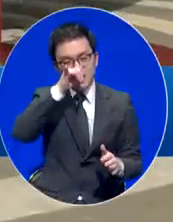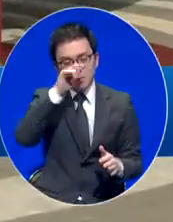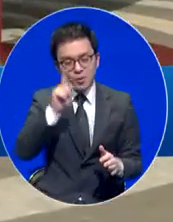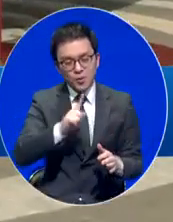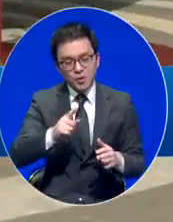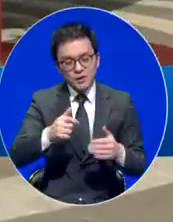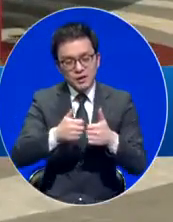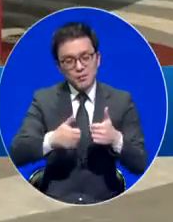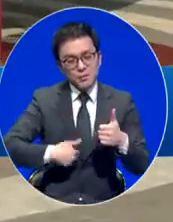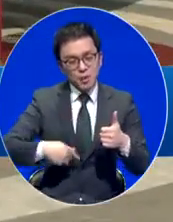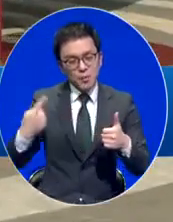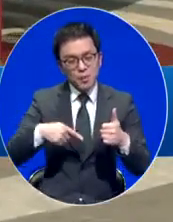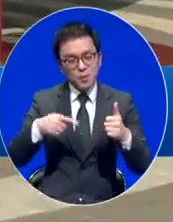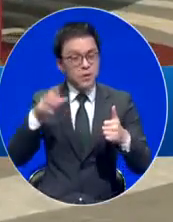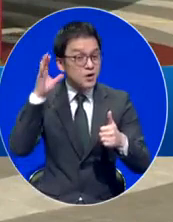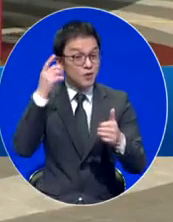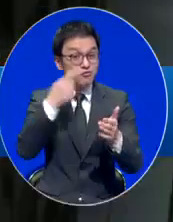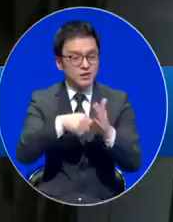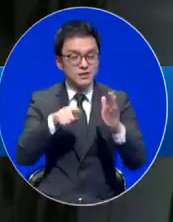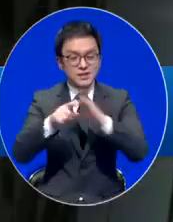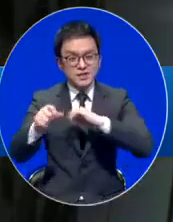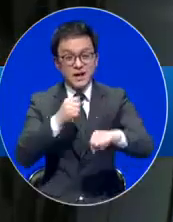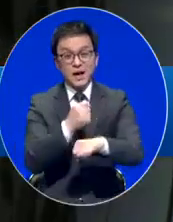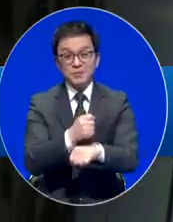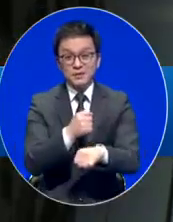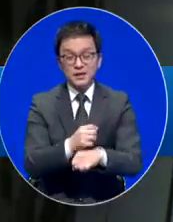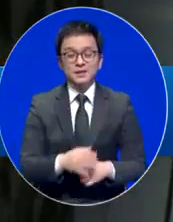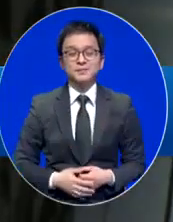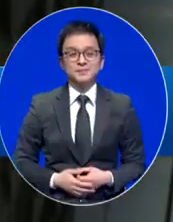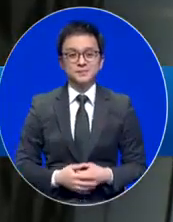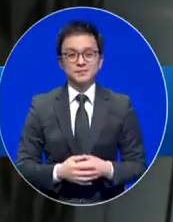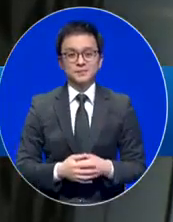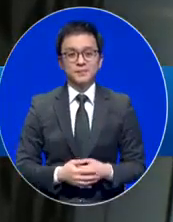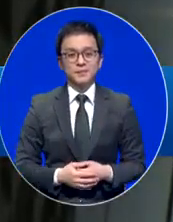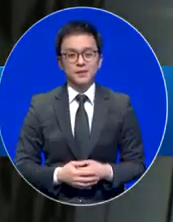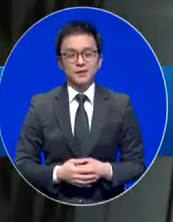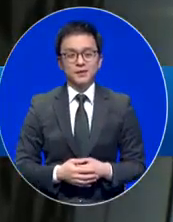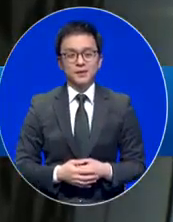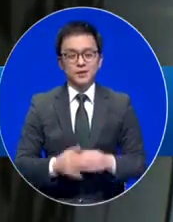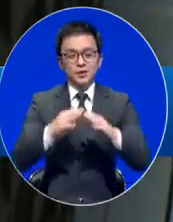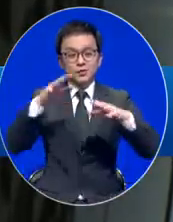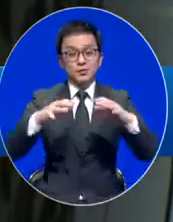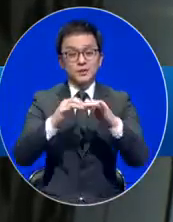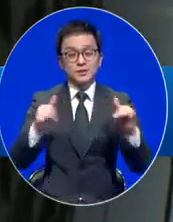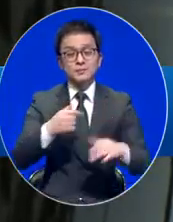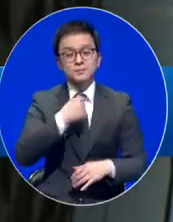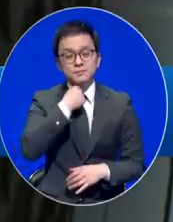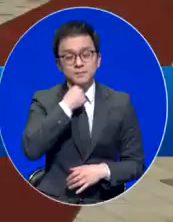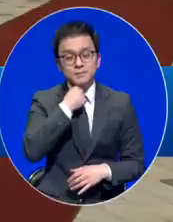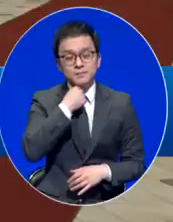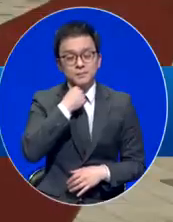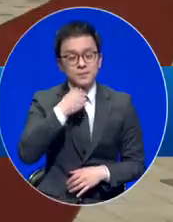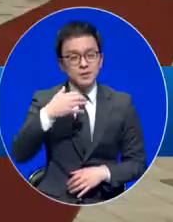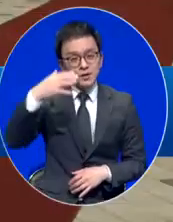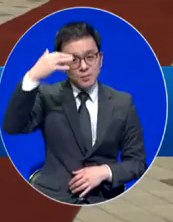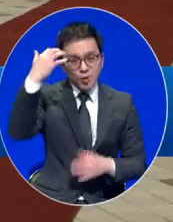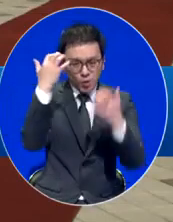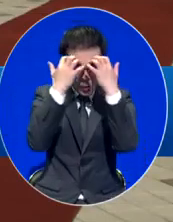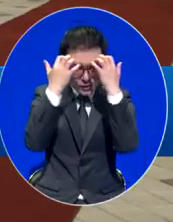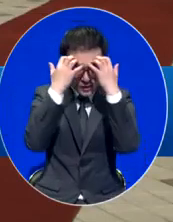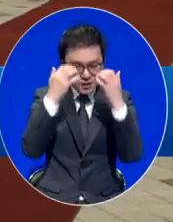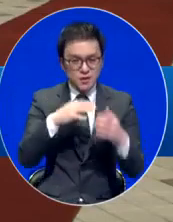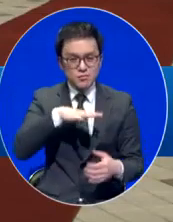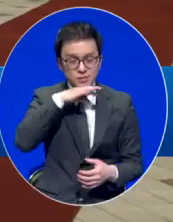운영합니다 이동 신문 거에는 상담 반이 동행하며 현장 주민들의 고충을 듣고 해결할 예정입니다